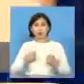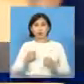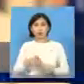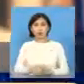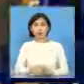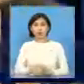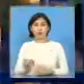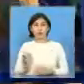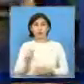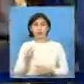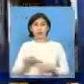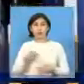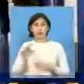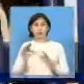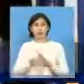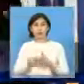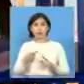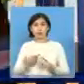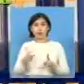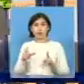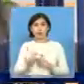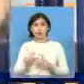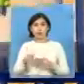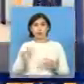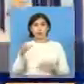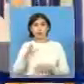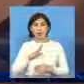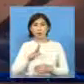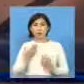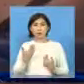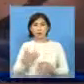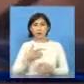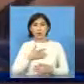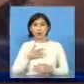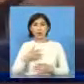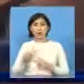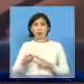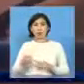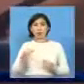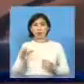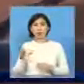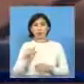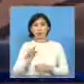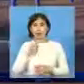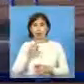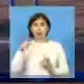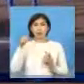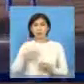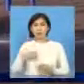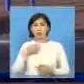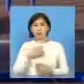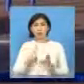нагрузки. Что касается последнего, то со слов специалистов, кардиоупражнения подходят не всем сразу, поэтому